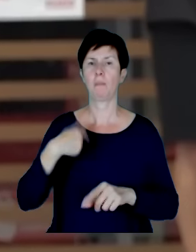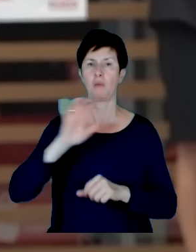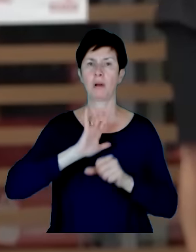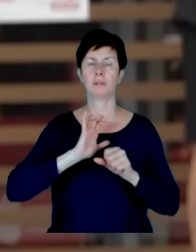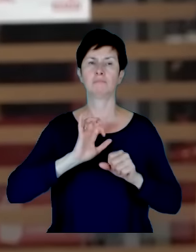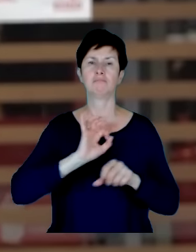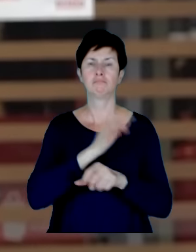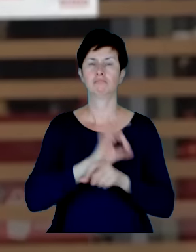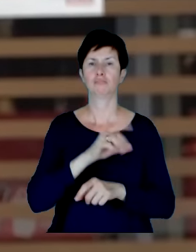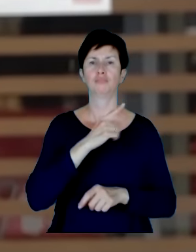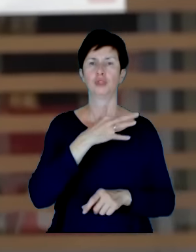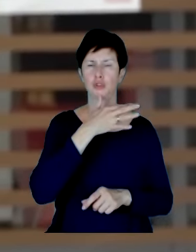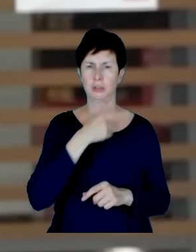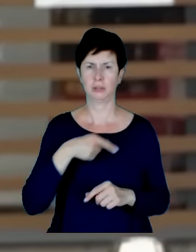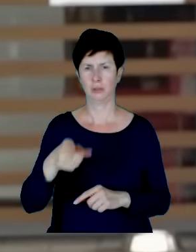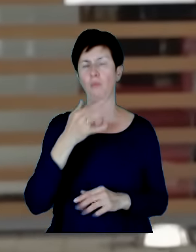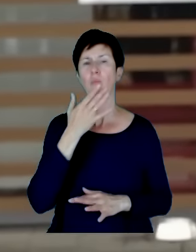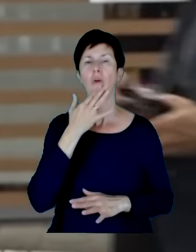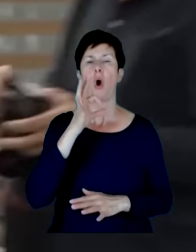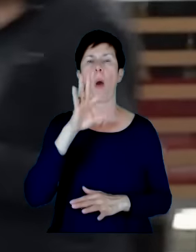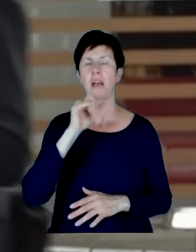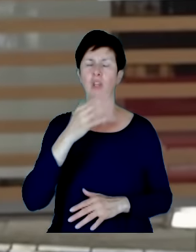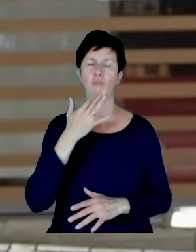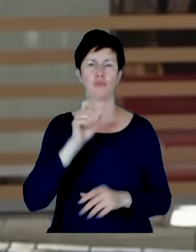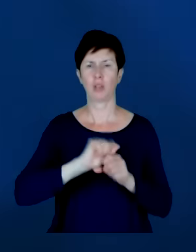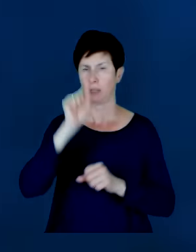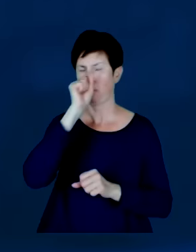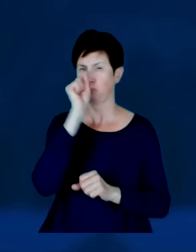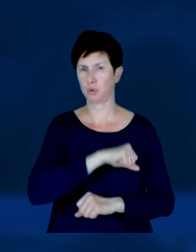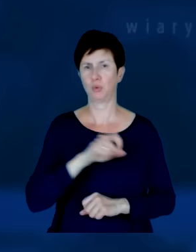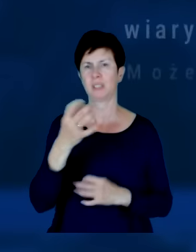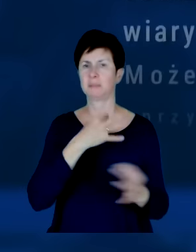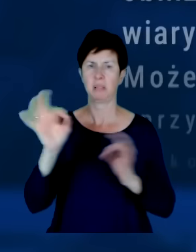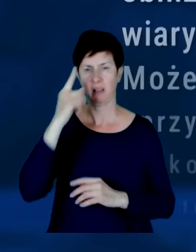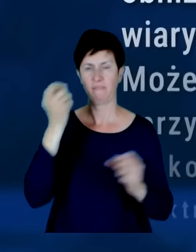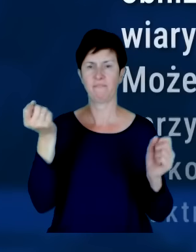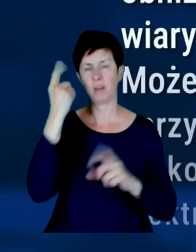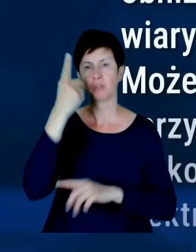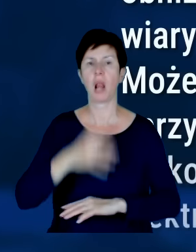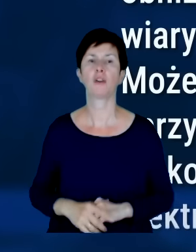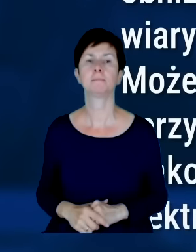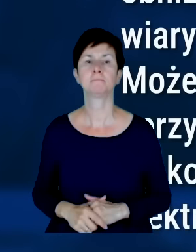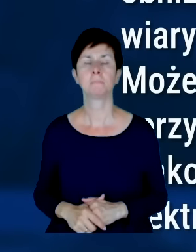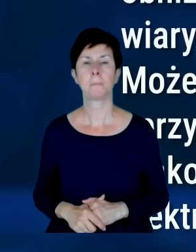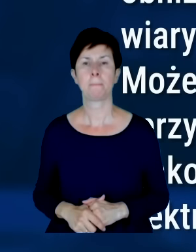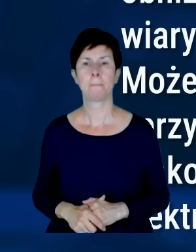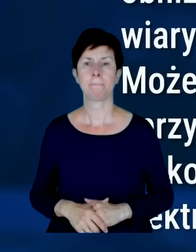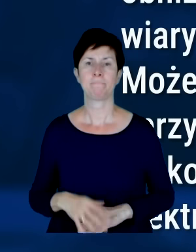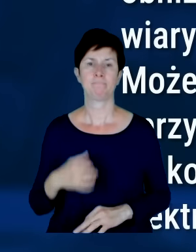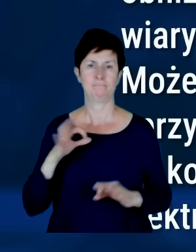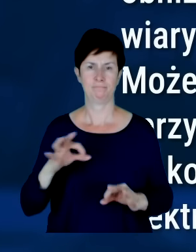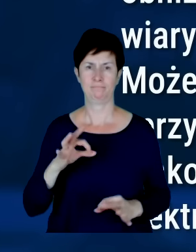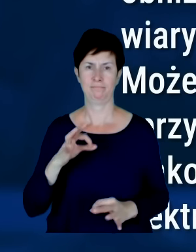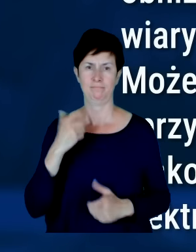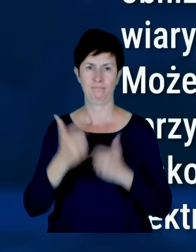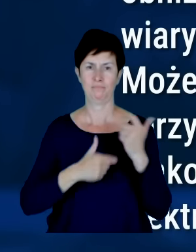cała sprawa to pseudo afera w podobnym tonie wypowiadają się też inni członkowie poprzedniego zarządu uprawiany dziś czarny PR wobec największej Polskiej